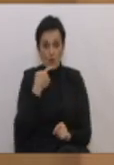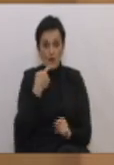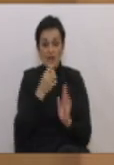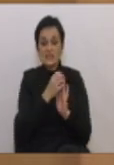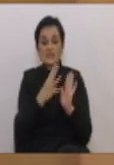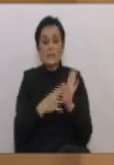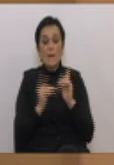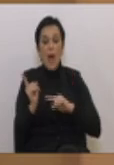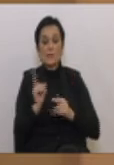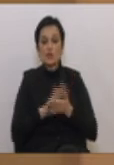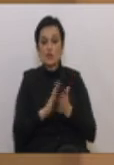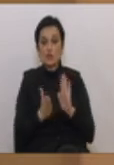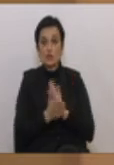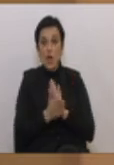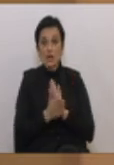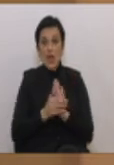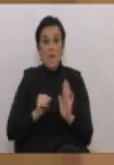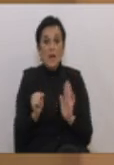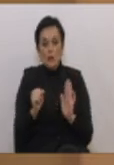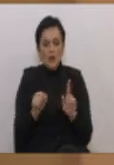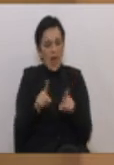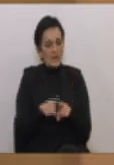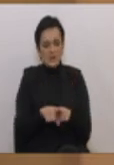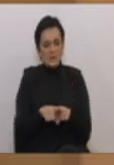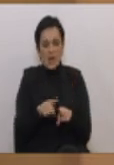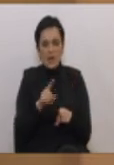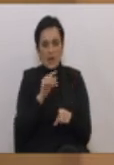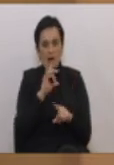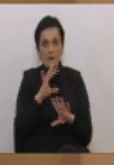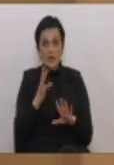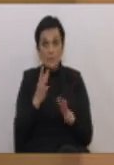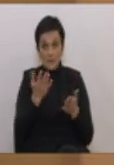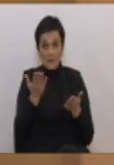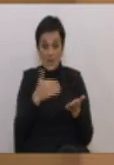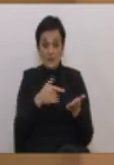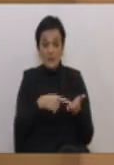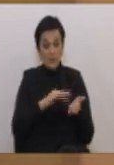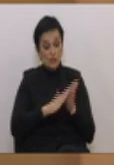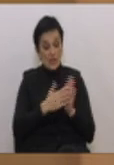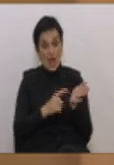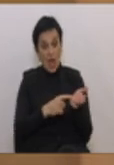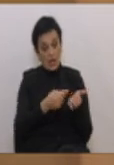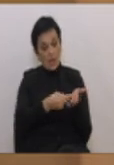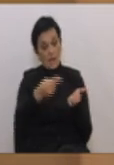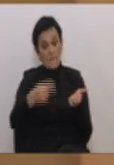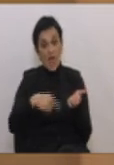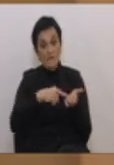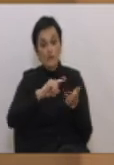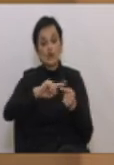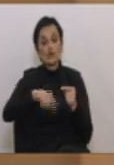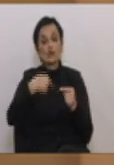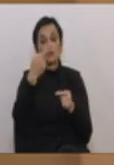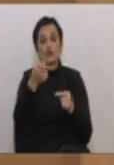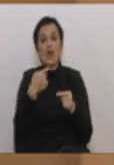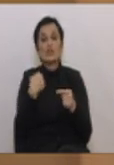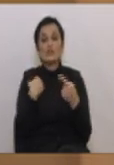19 აპრილის შეთანხმება. Მეგობრებო, ასე არ გამოვა. Მოდით ხელი მოვაწეროთ რაღაც შეთანხმებას, სადაც შემდეგ ჩვენ მაინც